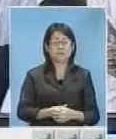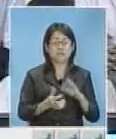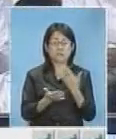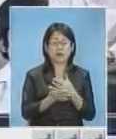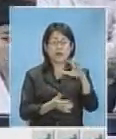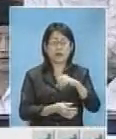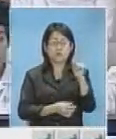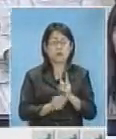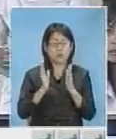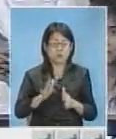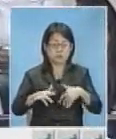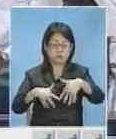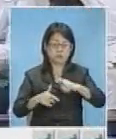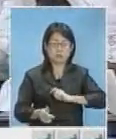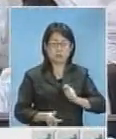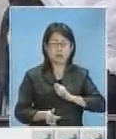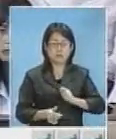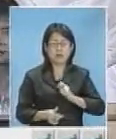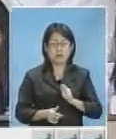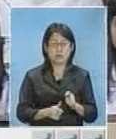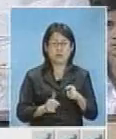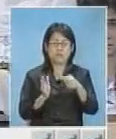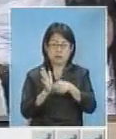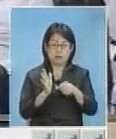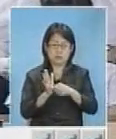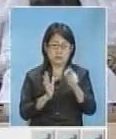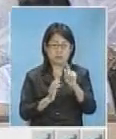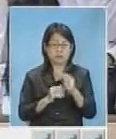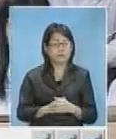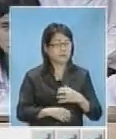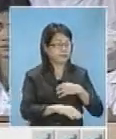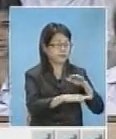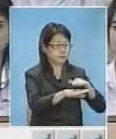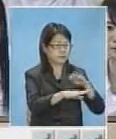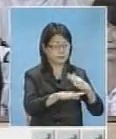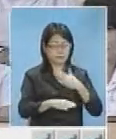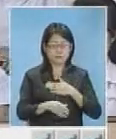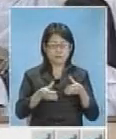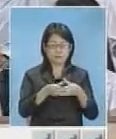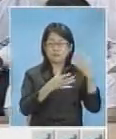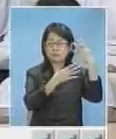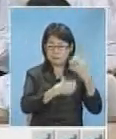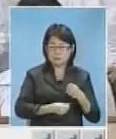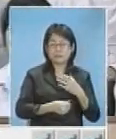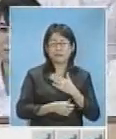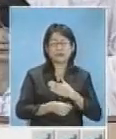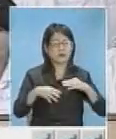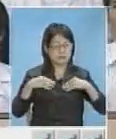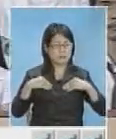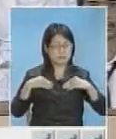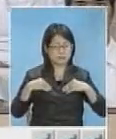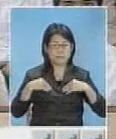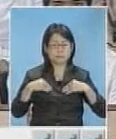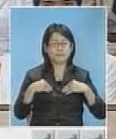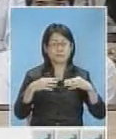ษีของพี่น้องประชาชนผมขอย้ำนะครับว่าในส่วนของพรรคประชาธิปัตย์นั้นเราเห็นด้วยครับ